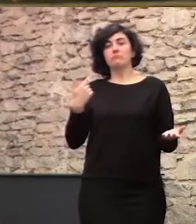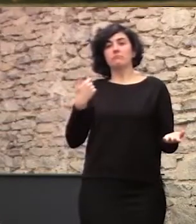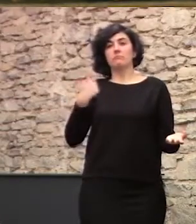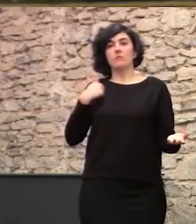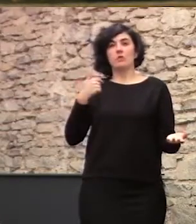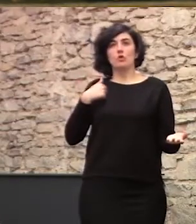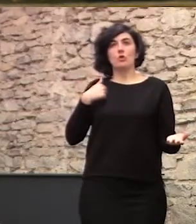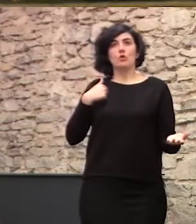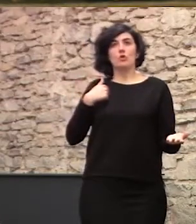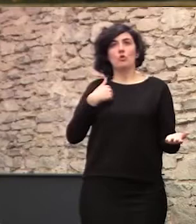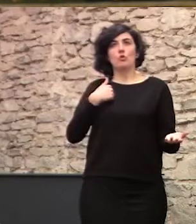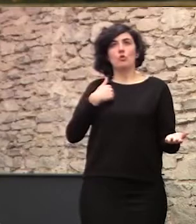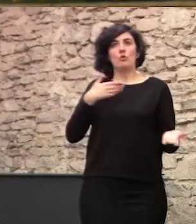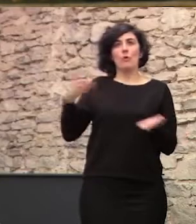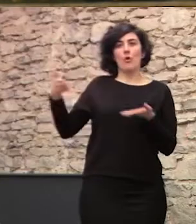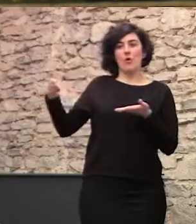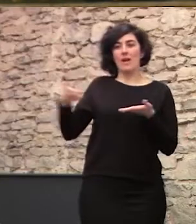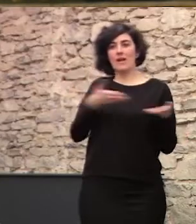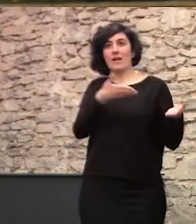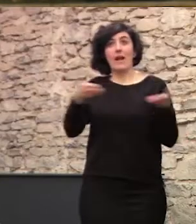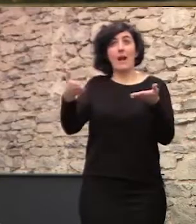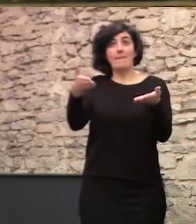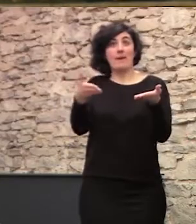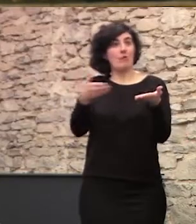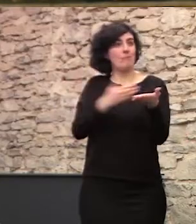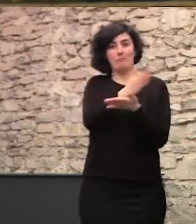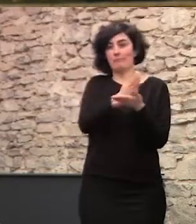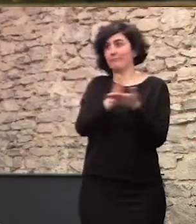ez horri buruz idazteko gogoa.